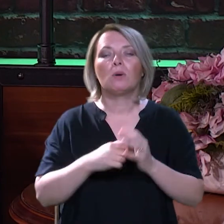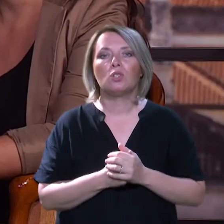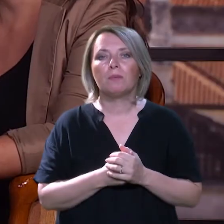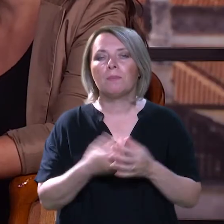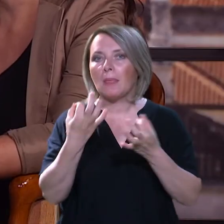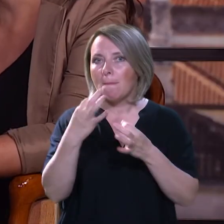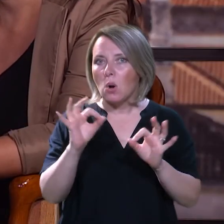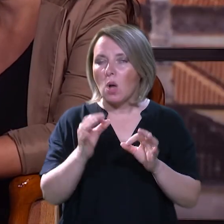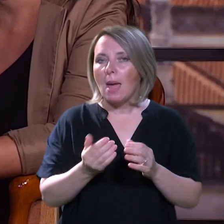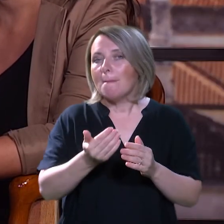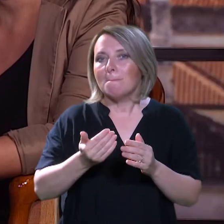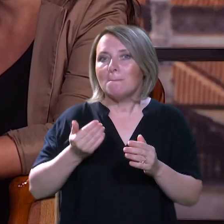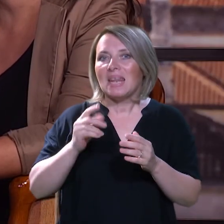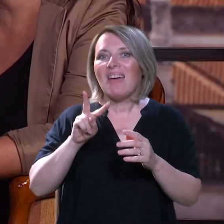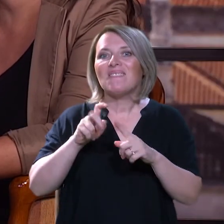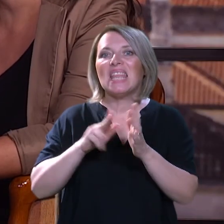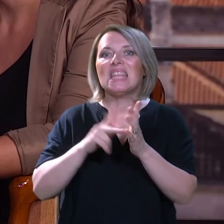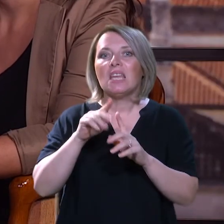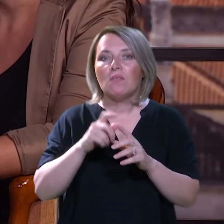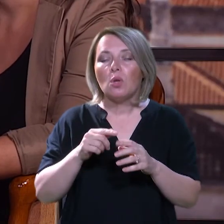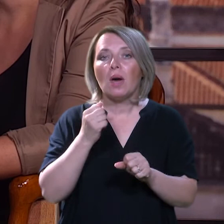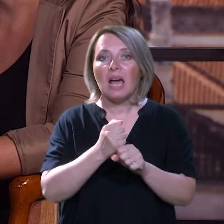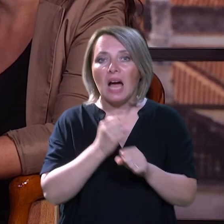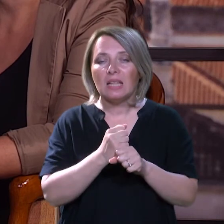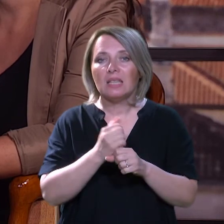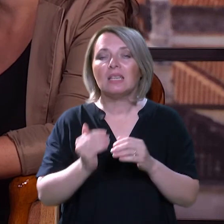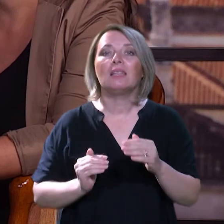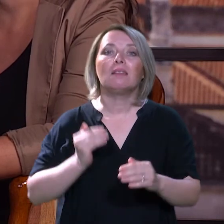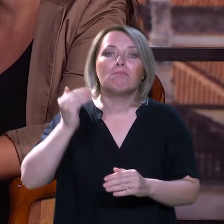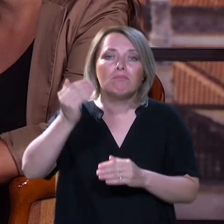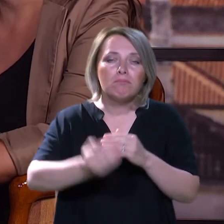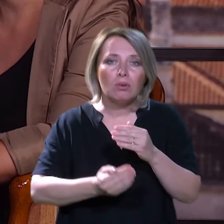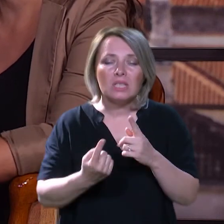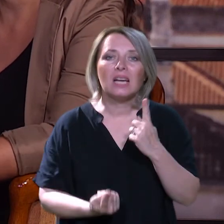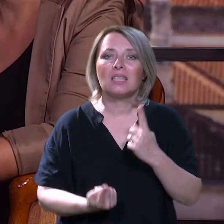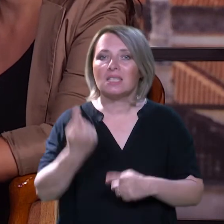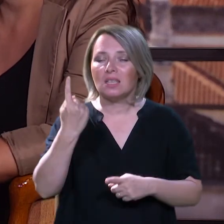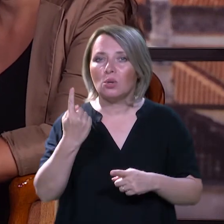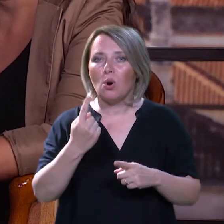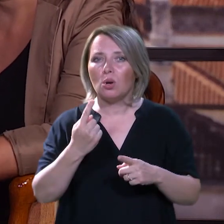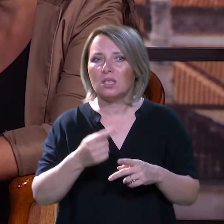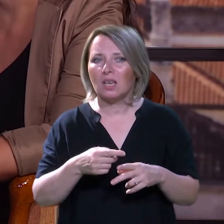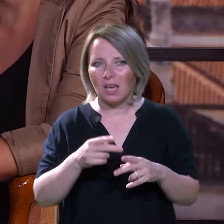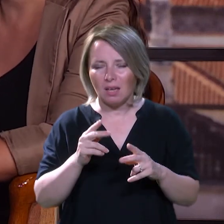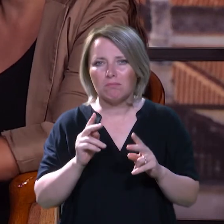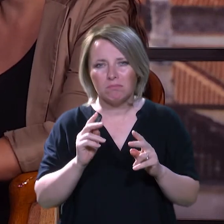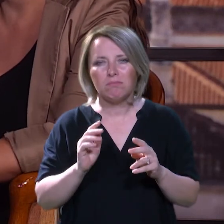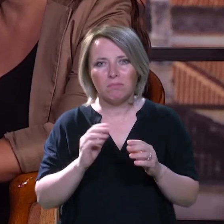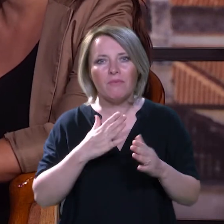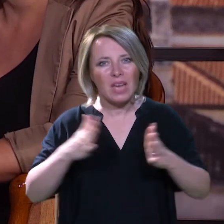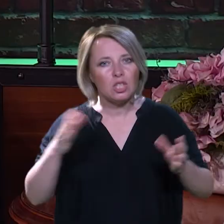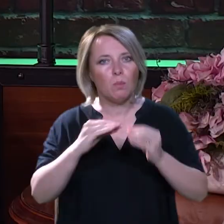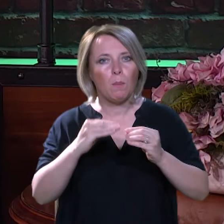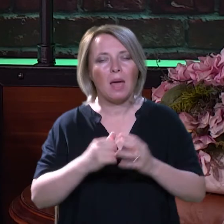rekli, bolje i preventivno djelovati neko kasnije kada dođe do, ne znam, nekih ozbiljnih